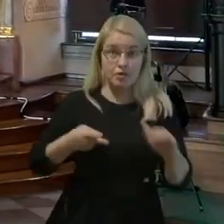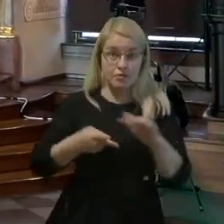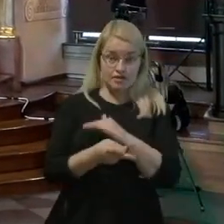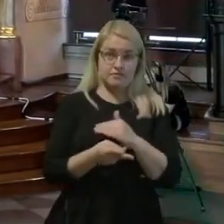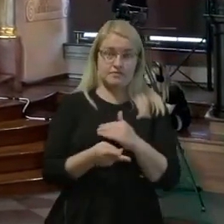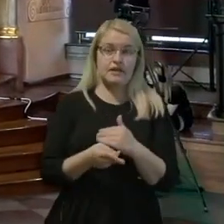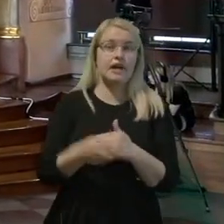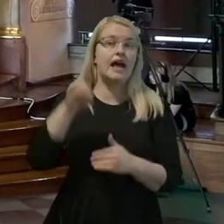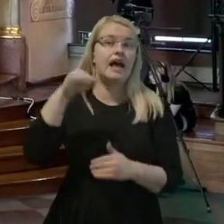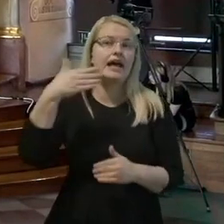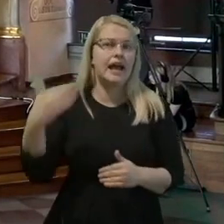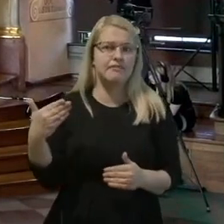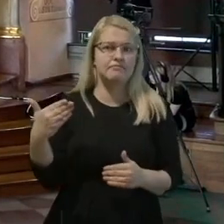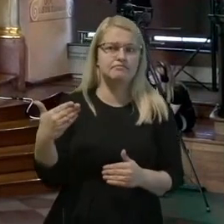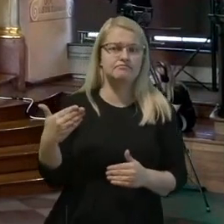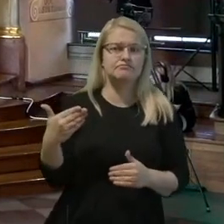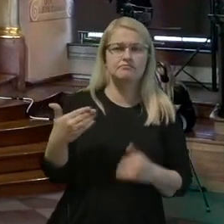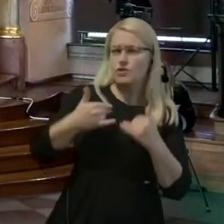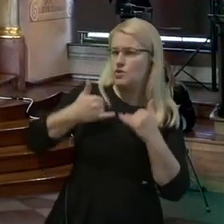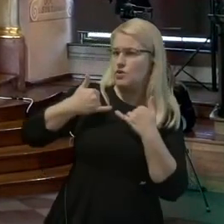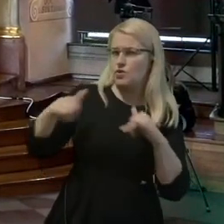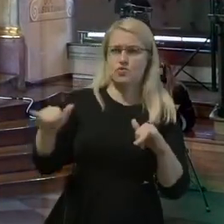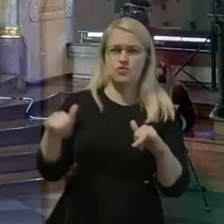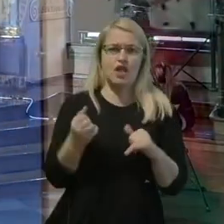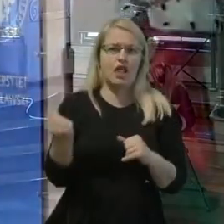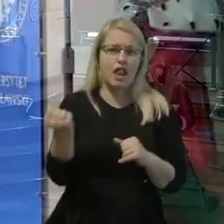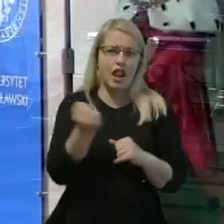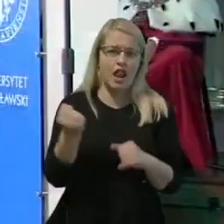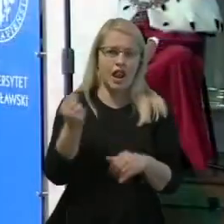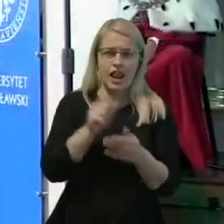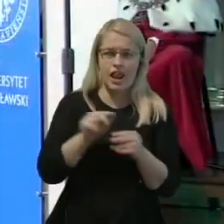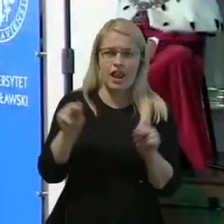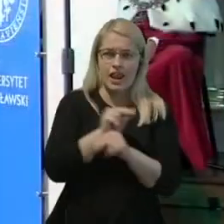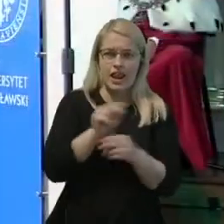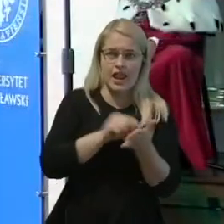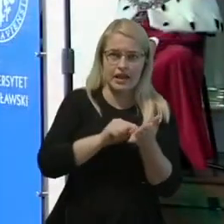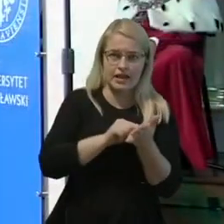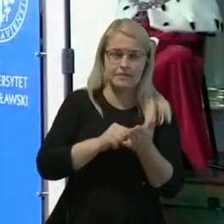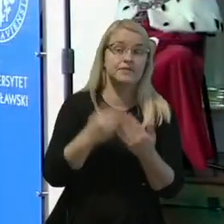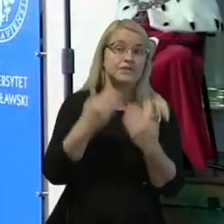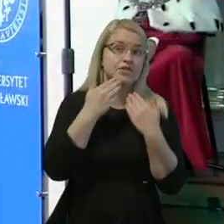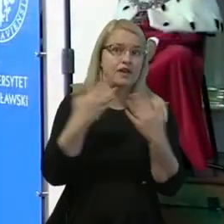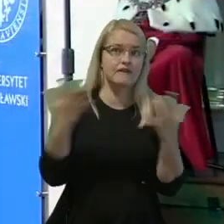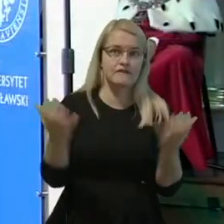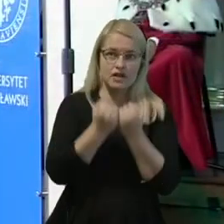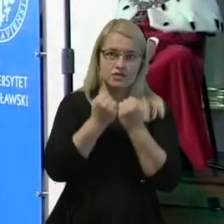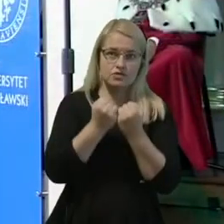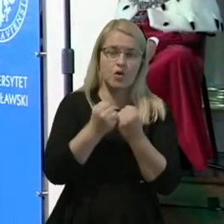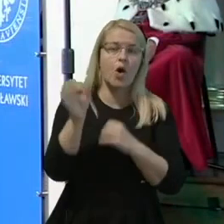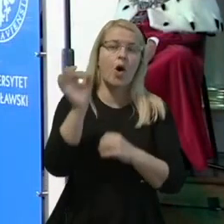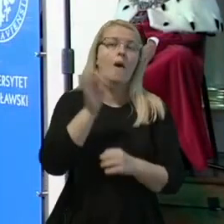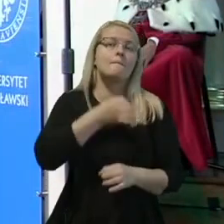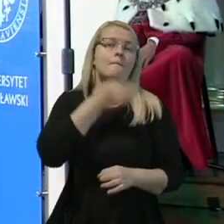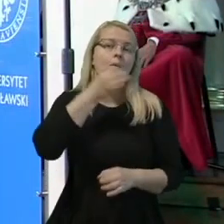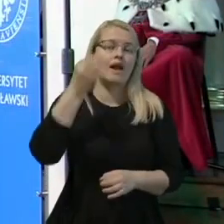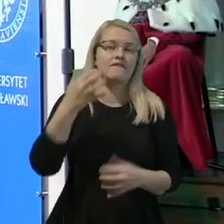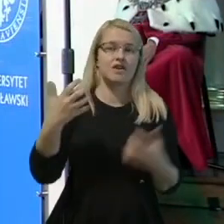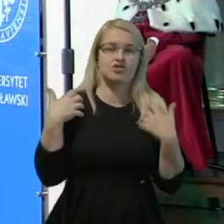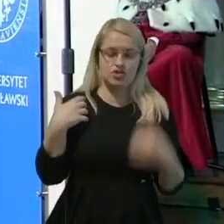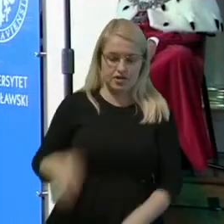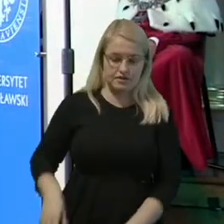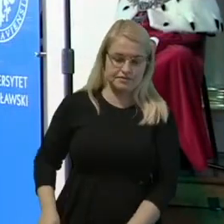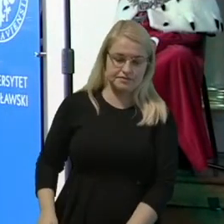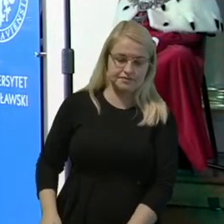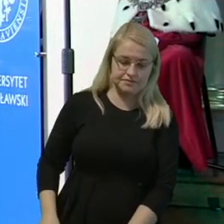rezonanse magnetyczne i nośniki leków. Dzięki wynalazkom poprawia się standard życia. Fizyka